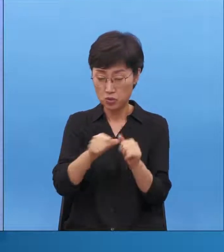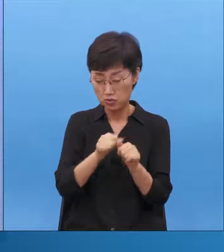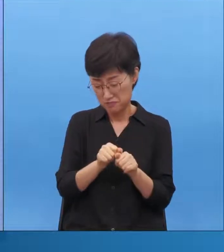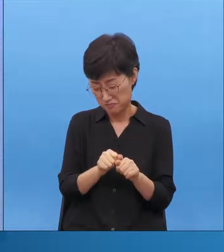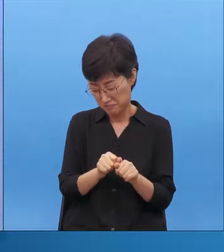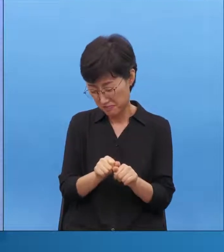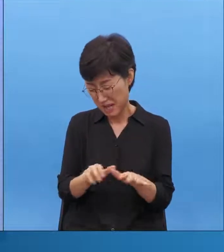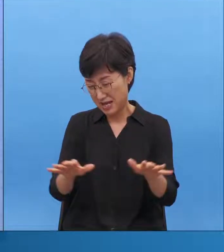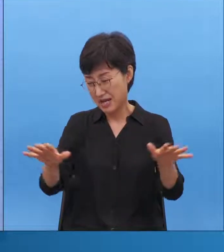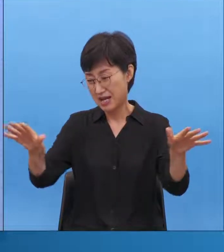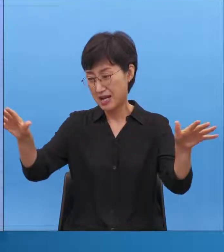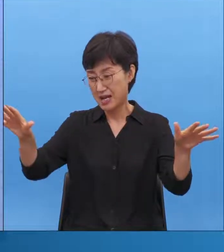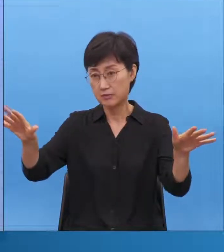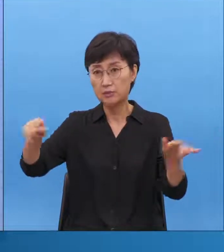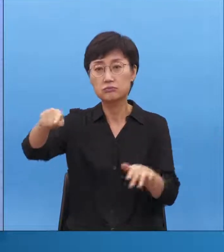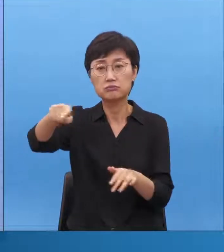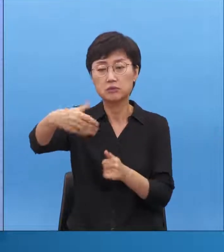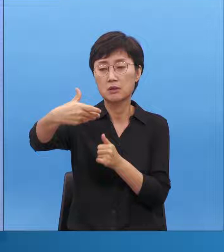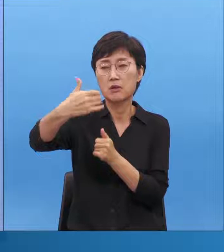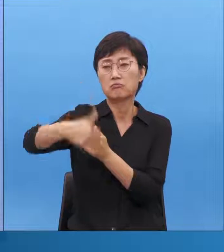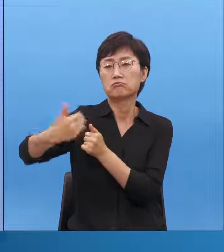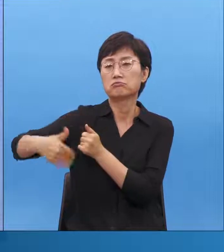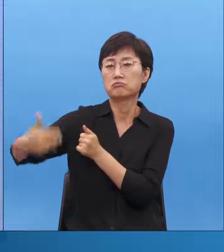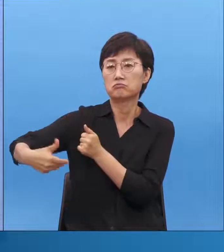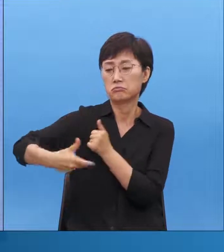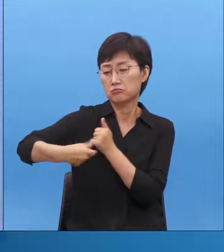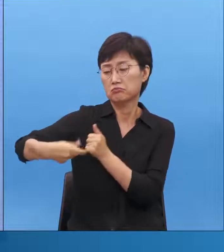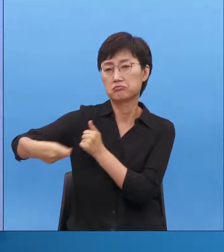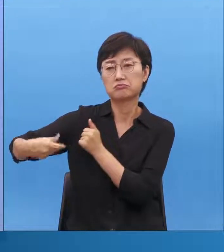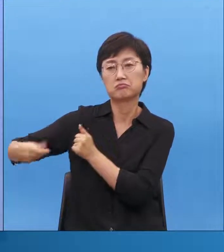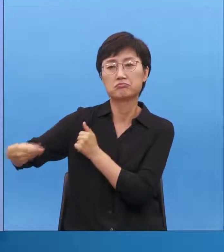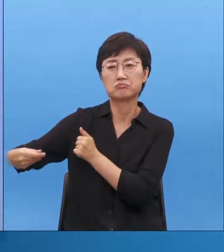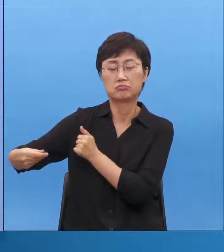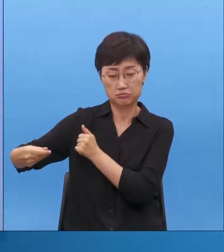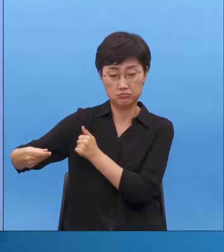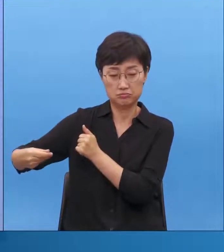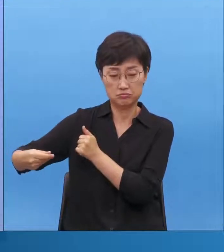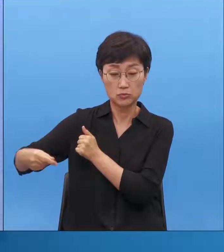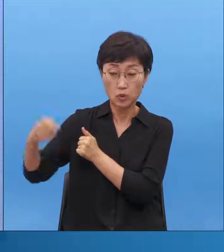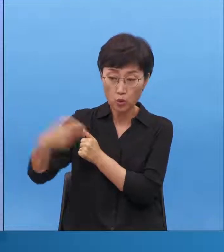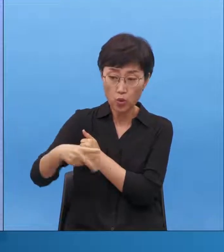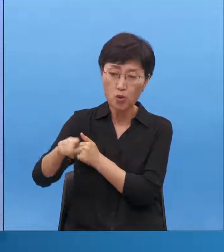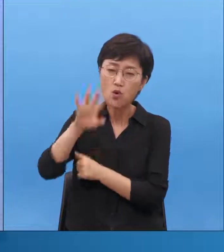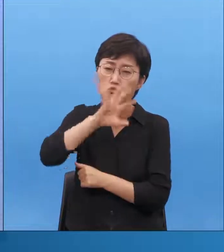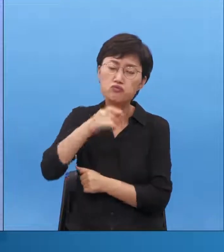된 겁니다. Various places asked for training, and many people came to receive training. 네, 그때가